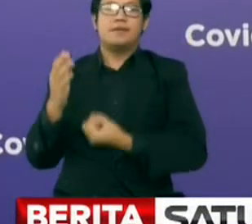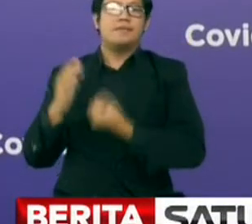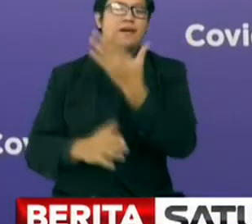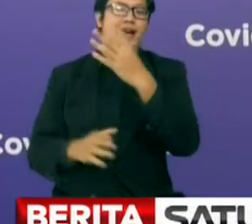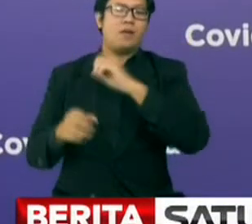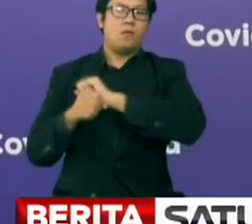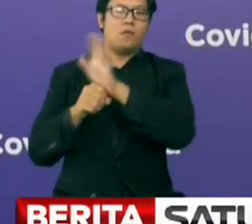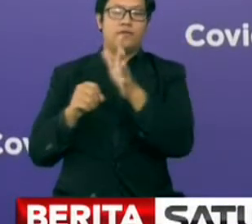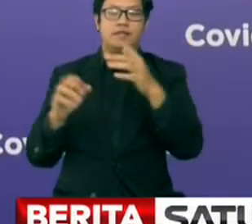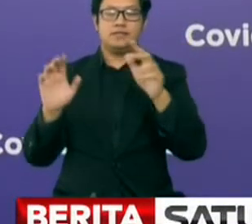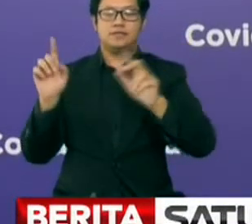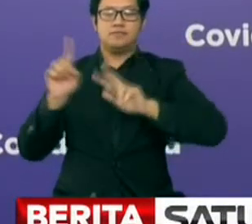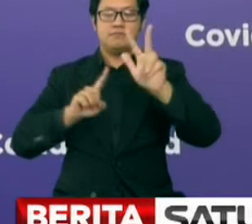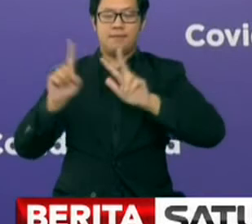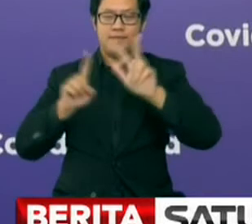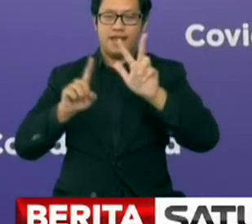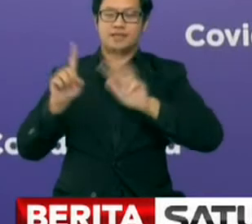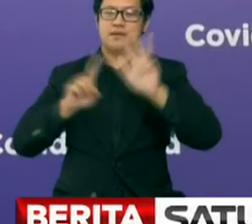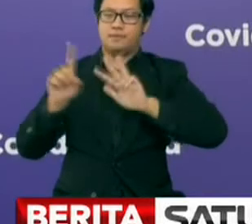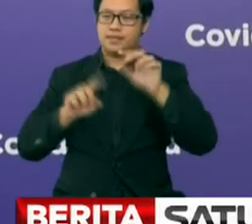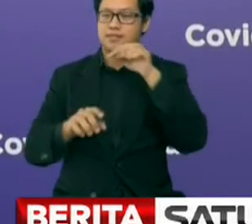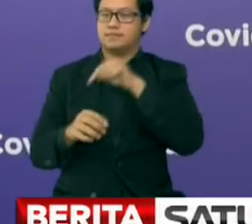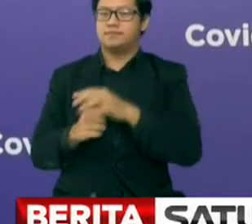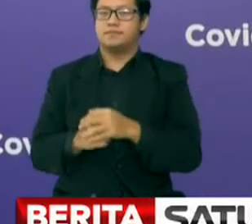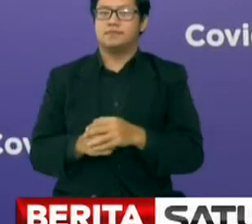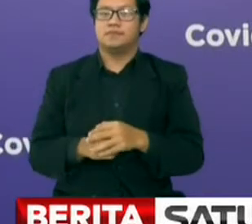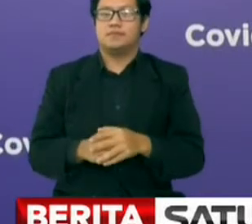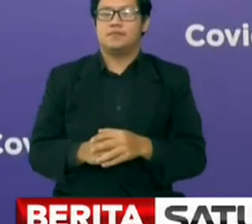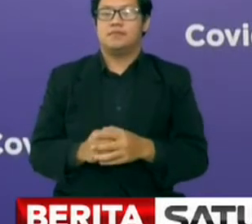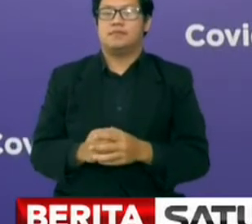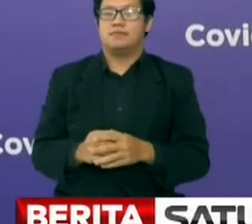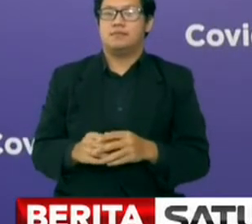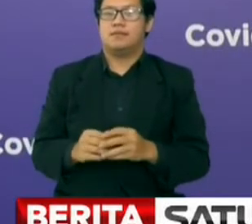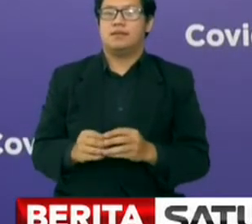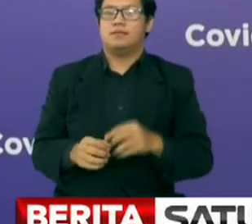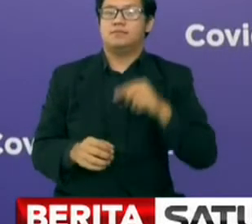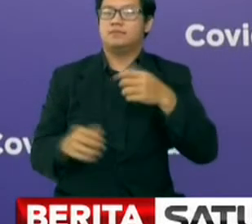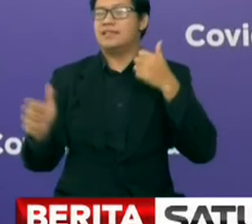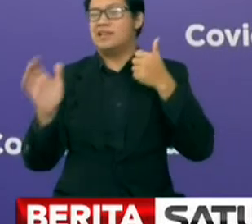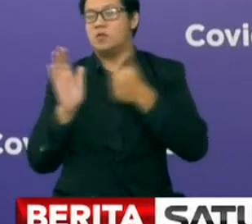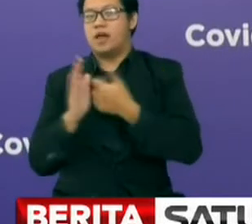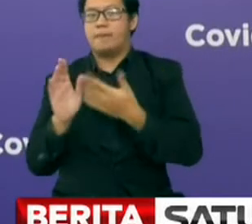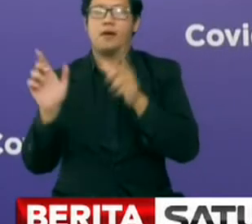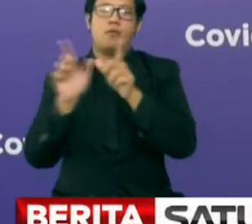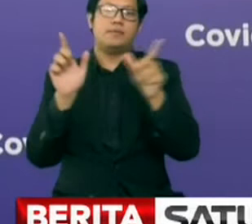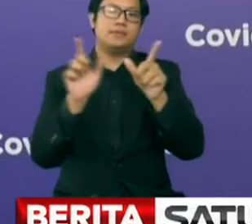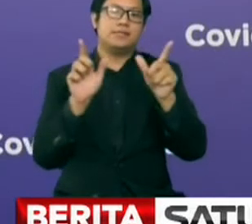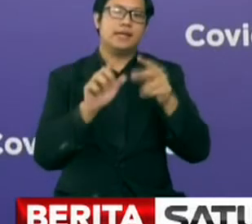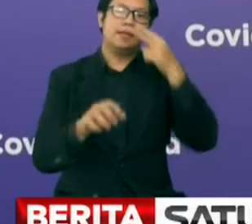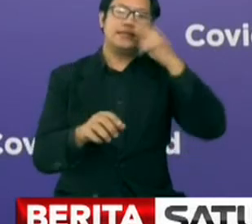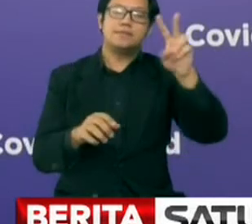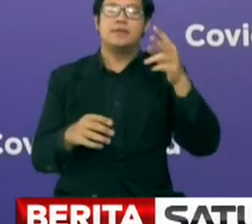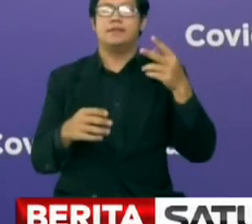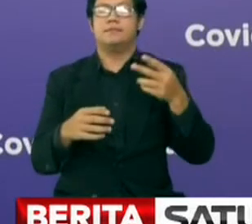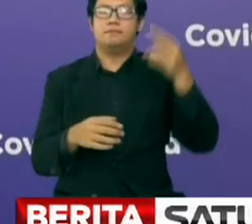covert 19 ini dengan mengikuti saluran-saluran resmi yang telah diberikan oleh pemerintah oleh karena